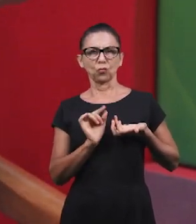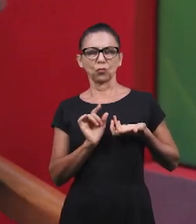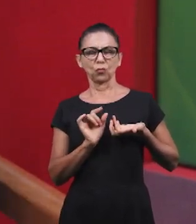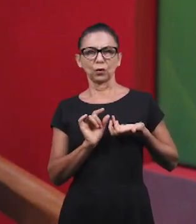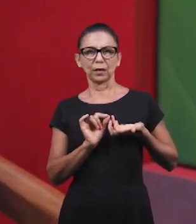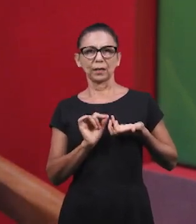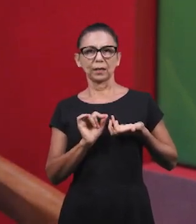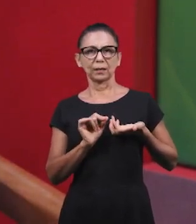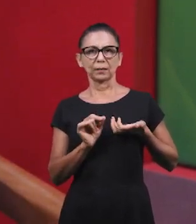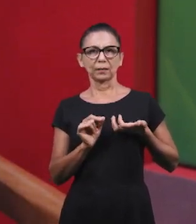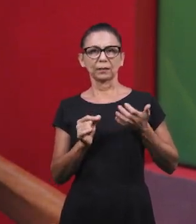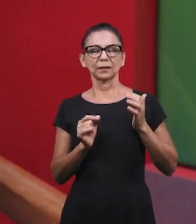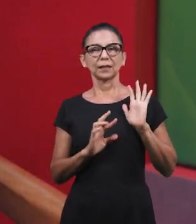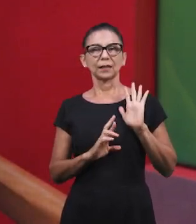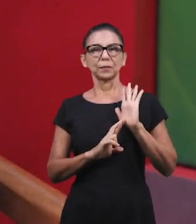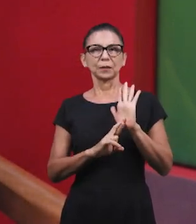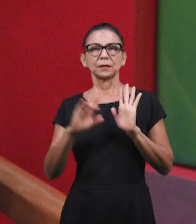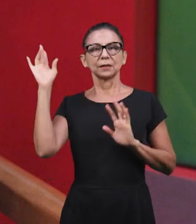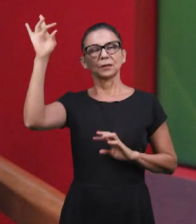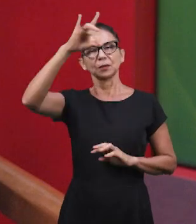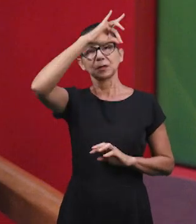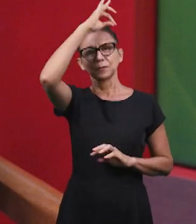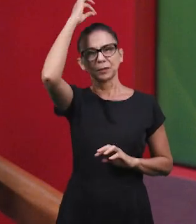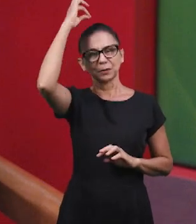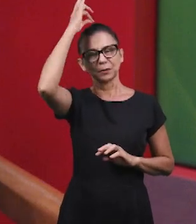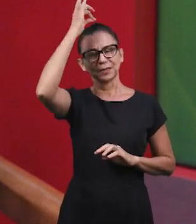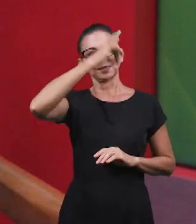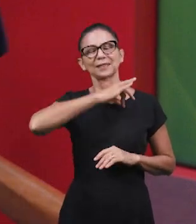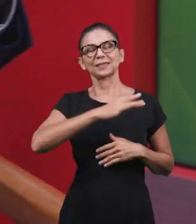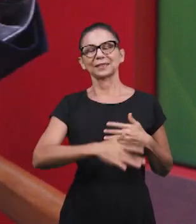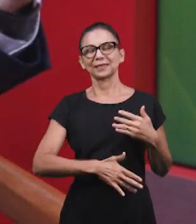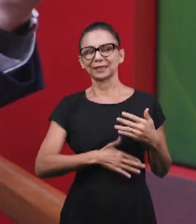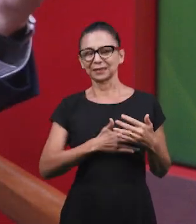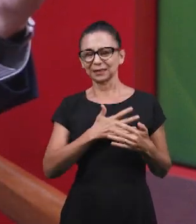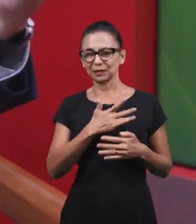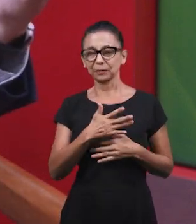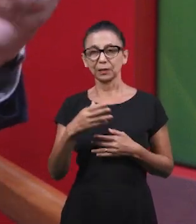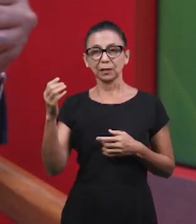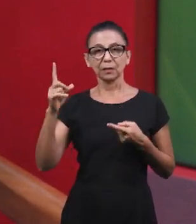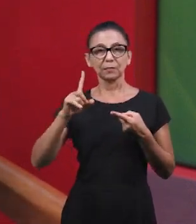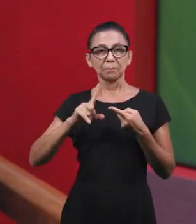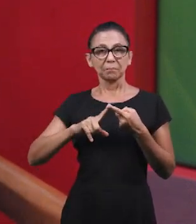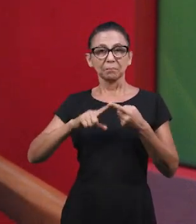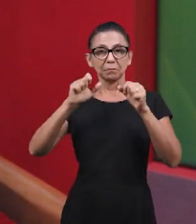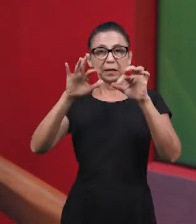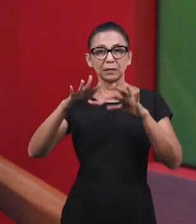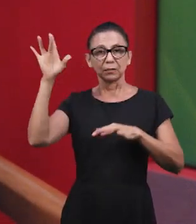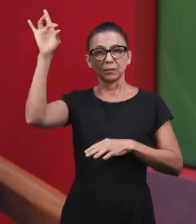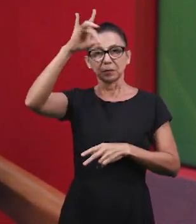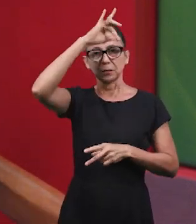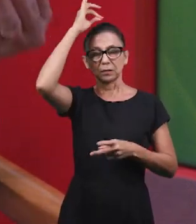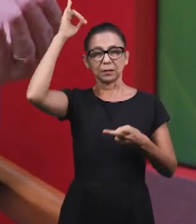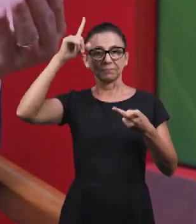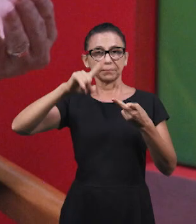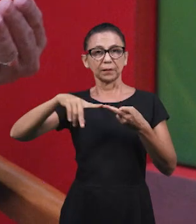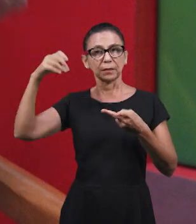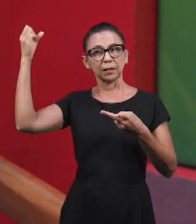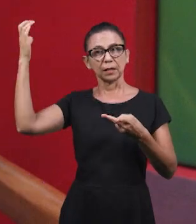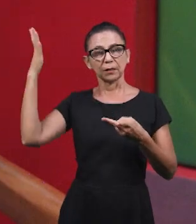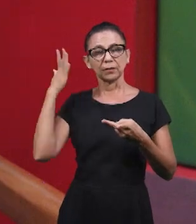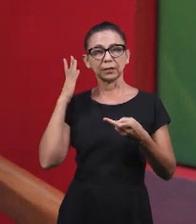lampes soient alimentées avec l'huile et le feu, que la bénédiction de Saint-Esprit, la révélation des mystères, en